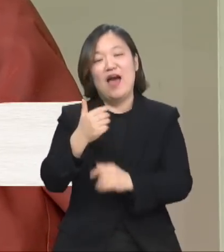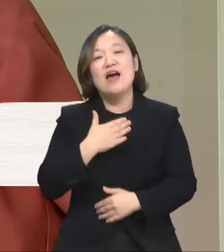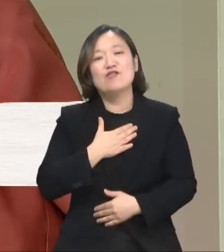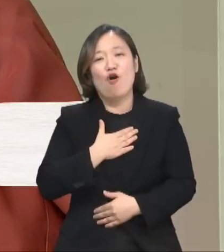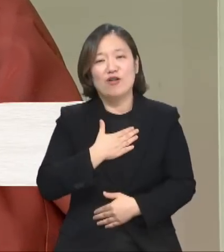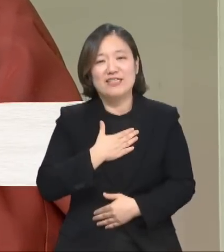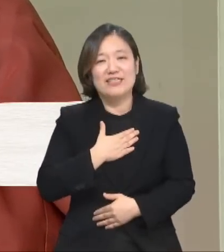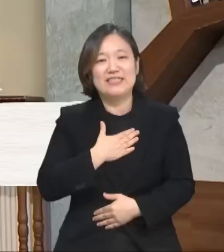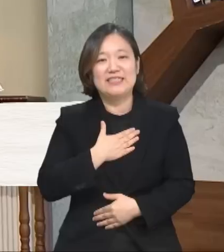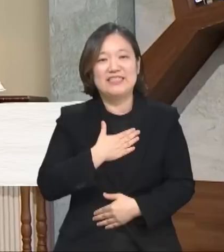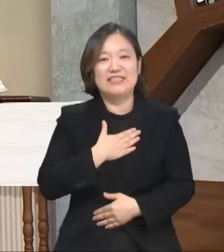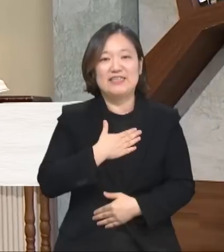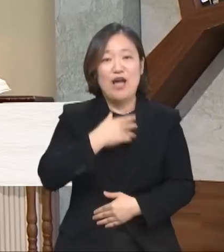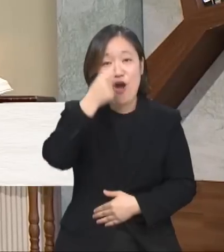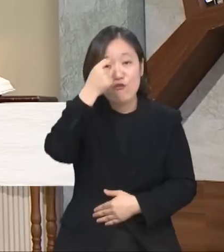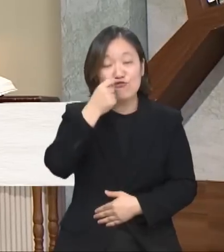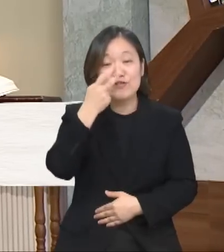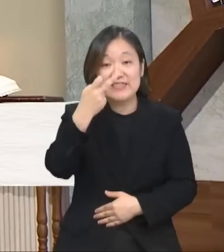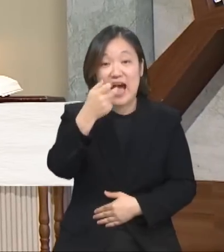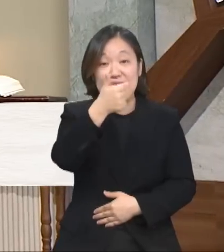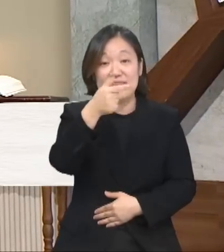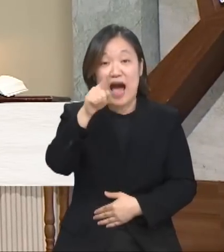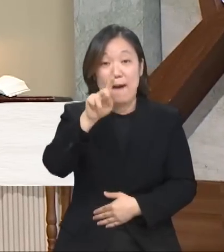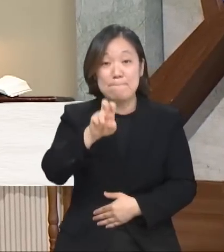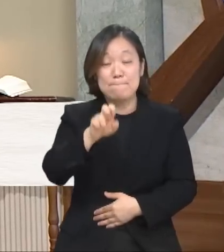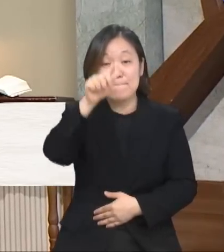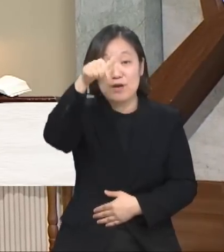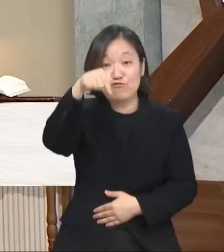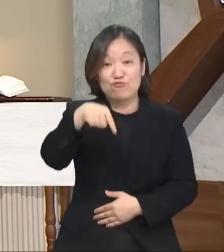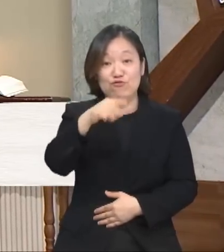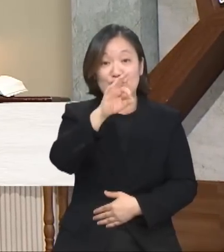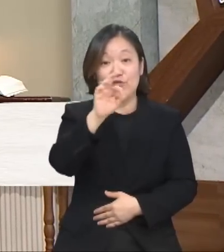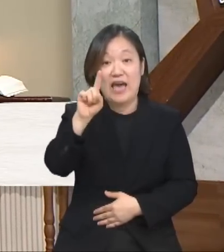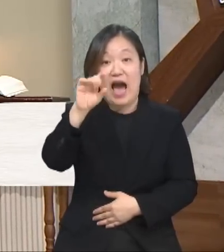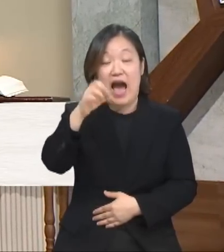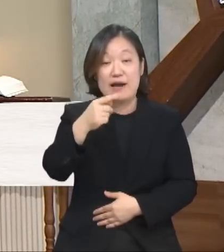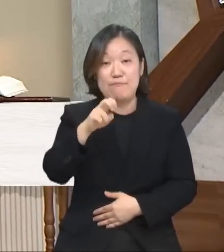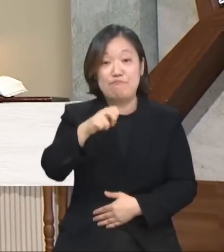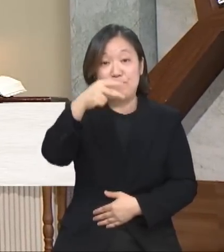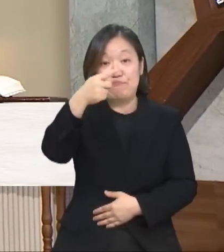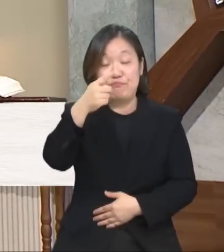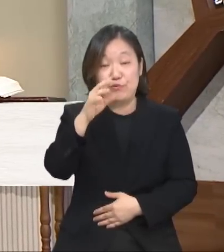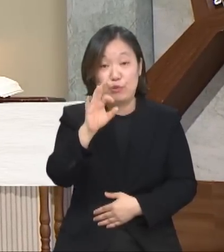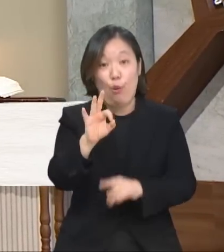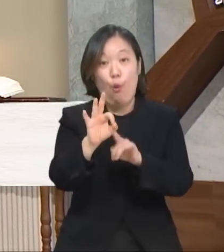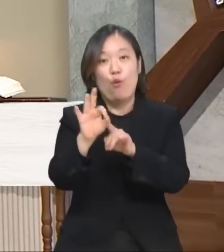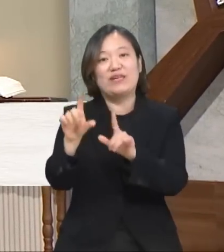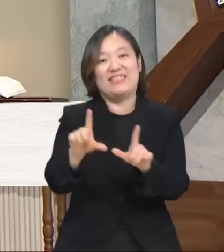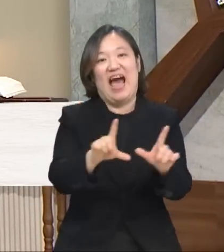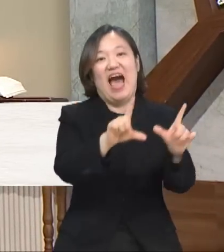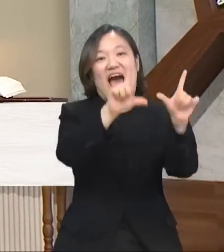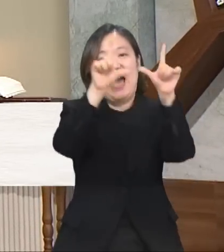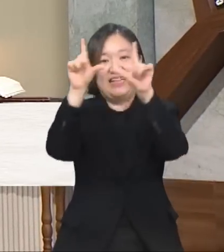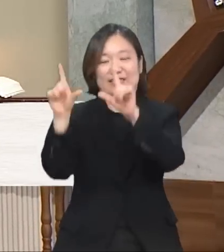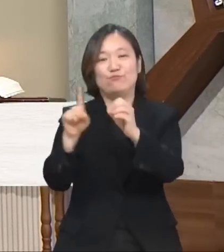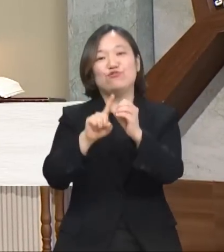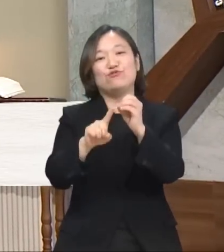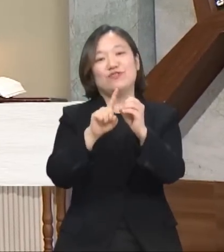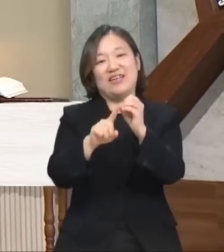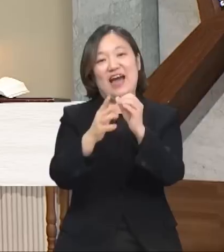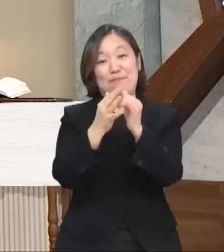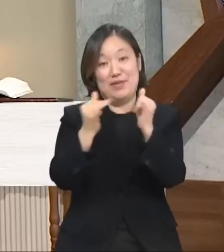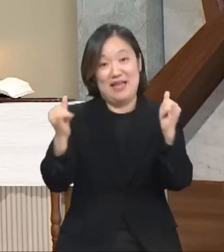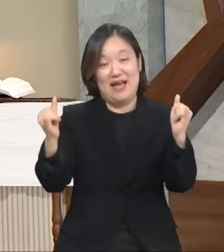울산 남구 야음동에 사는 아무개 불자입니다 울산에 살고 계시네요